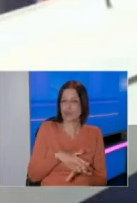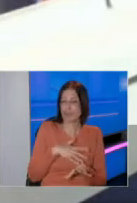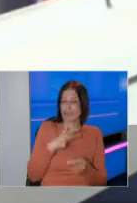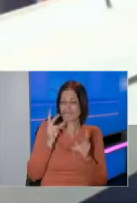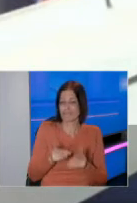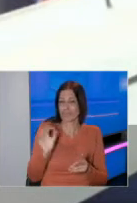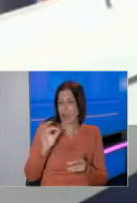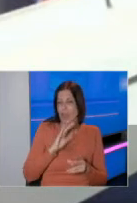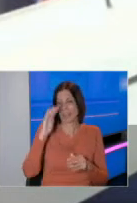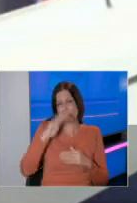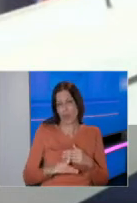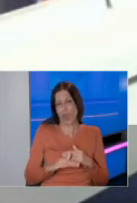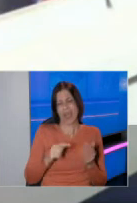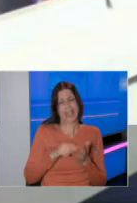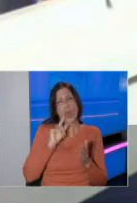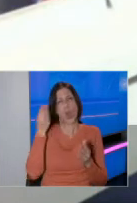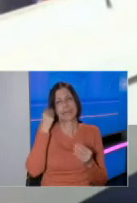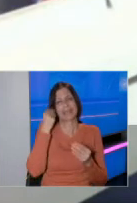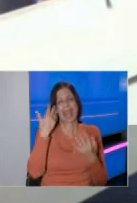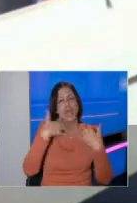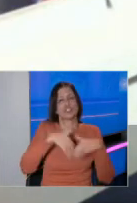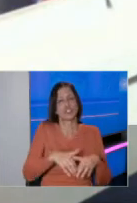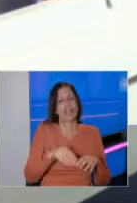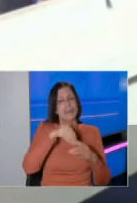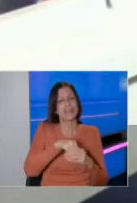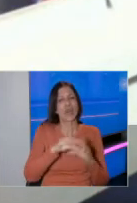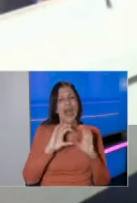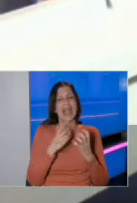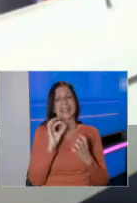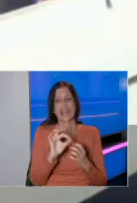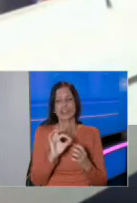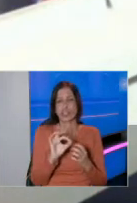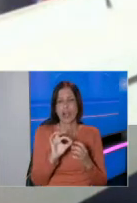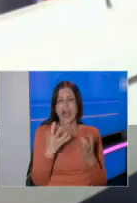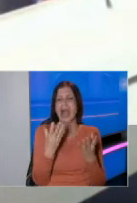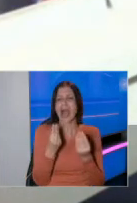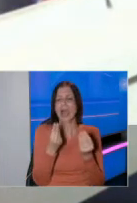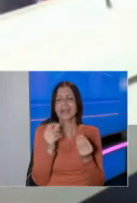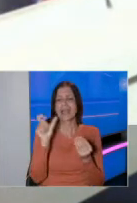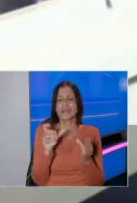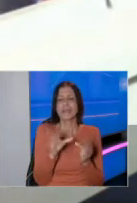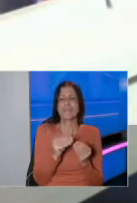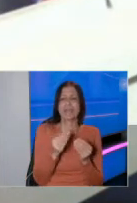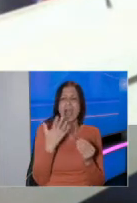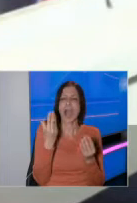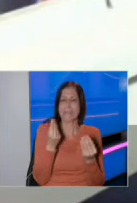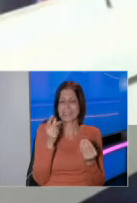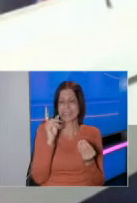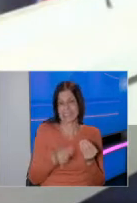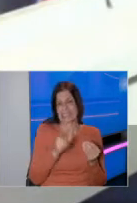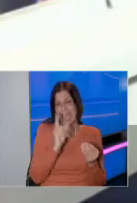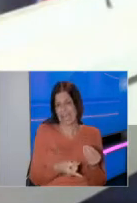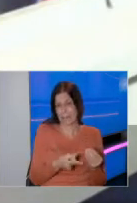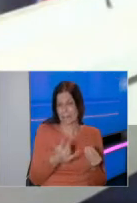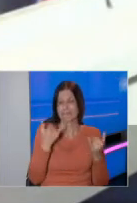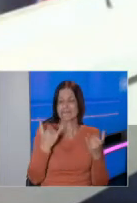נמוכה, כי היא לא למדה לשלב בתוך הכיתה שלה קשת כל כך רחבה של צרכים של ילדים. כן. אני חושבת